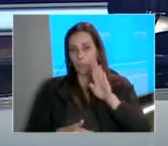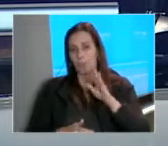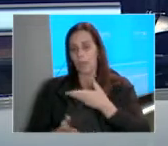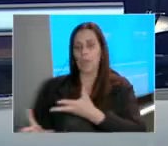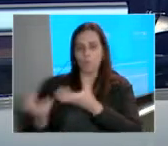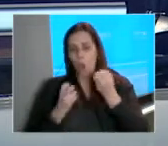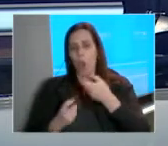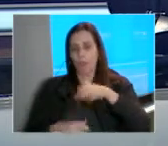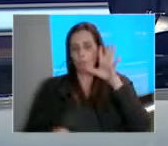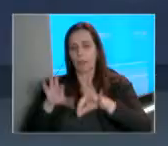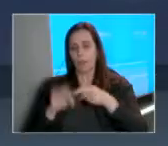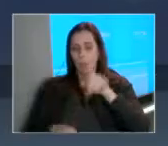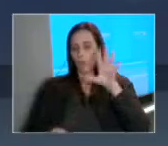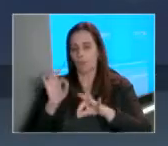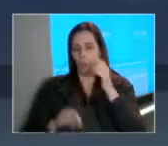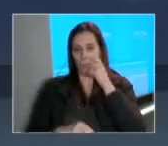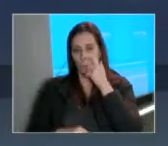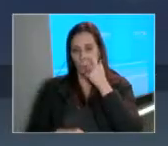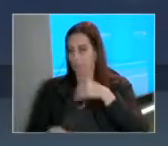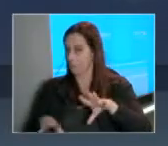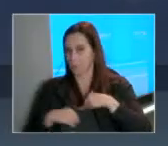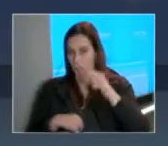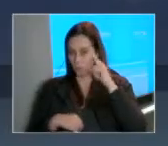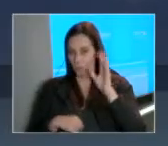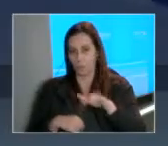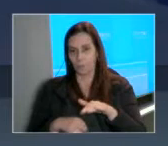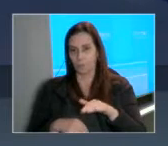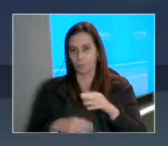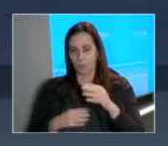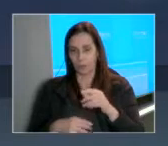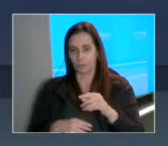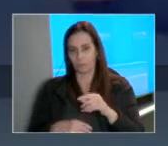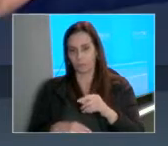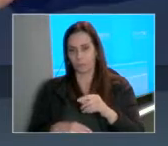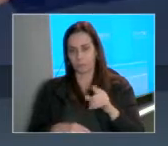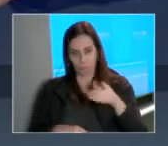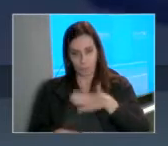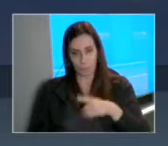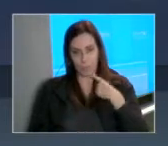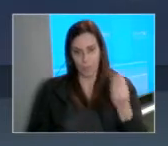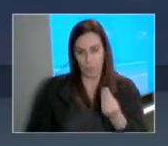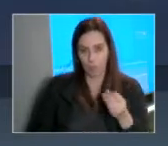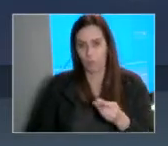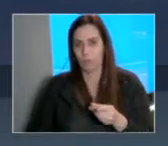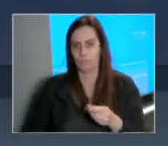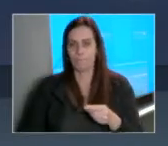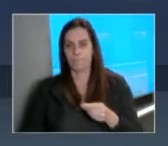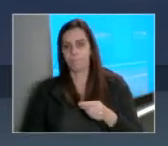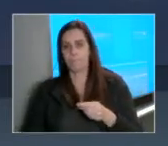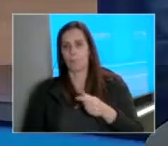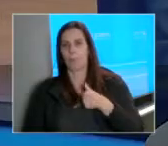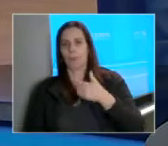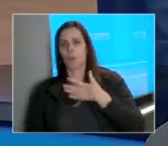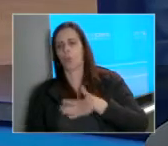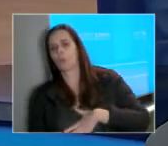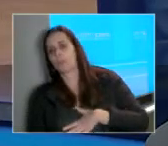כן. צריך להיות ולא, פסית אנשים מהבית. אני מסכים, אני חושב גם, אני תכף אגיד, את רוצה להגיד משהו על ה... I'm sorry. אני